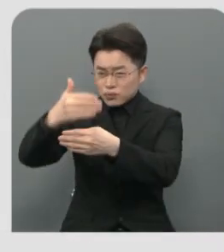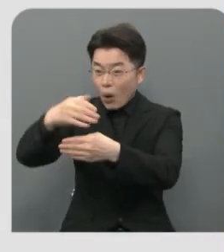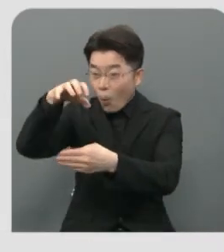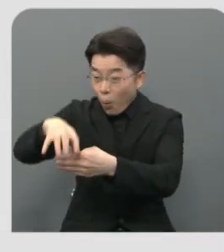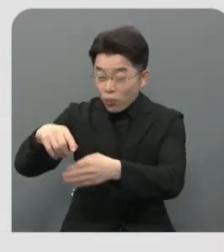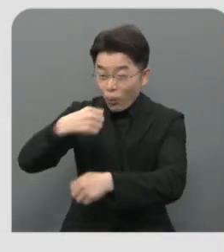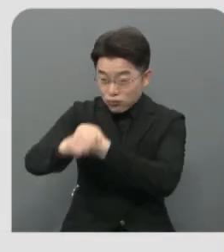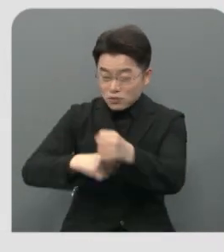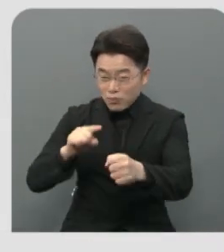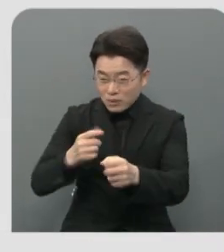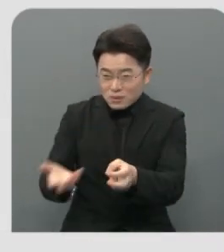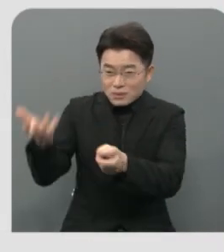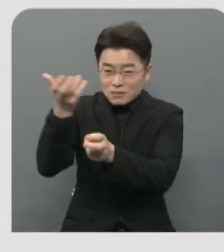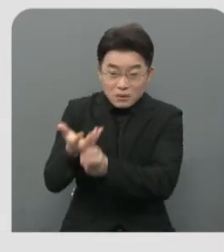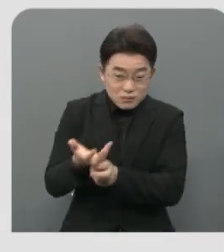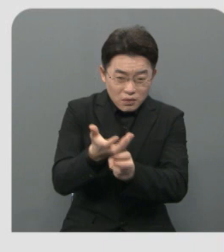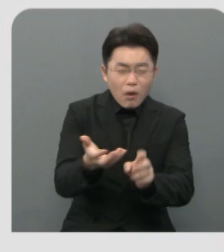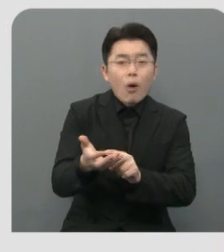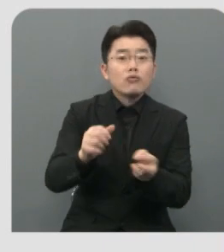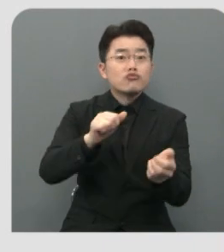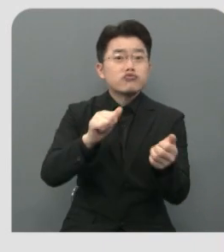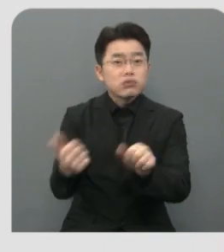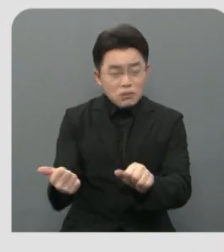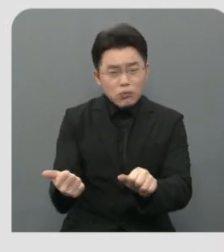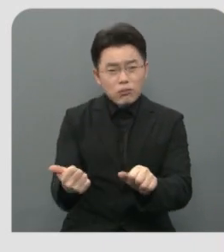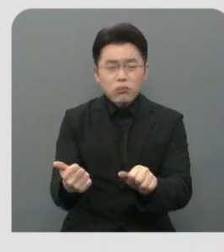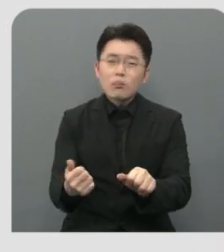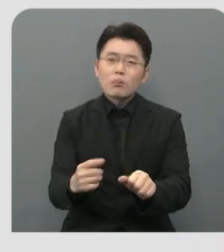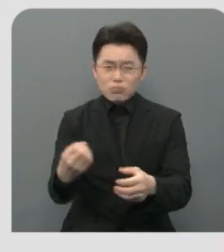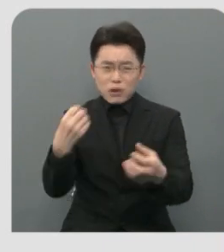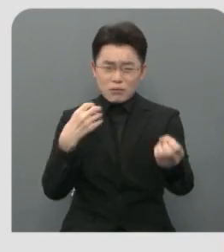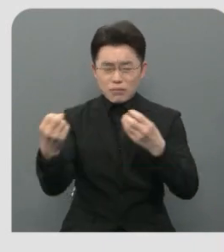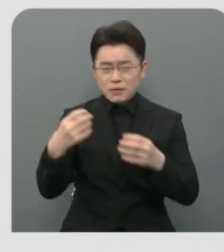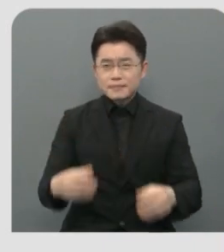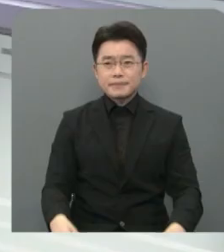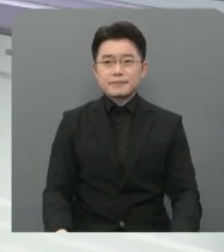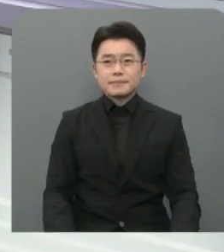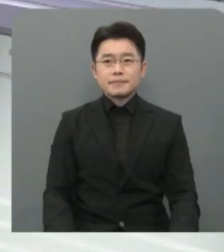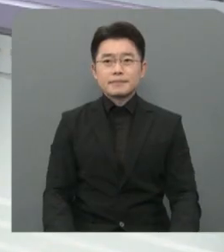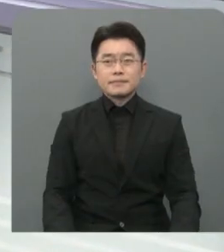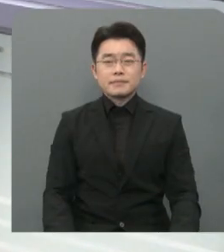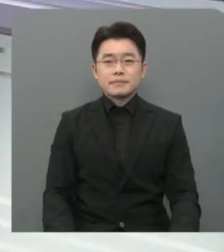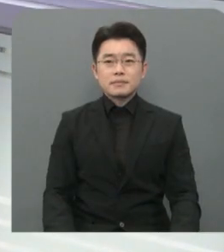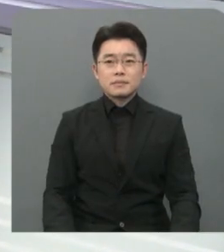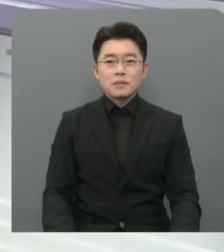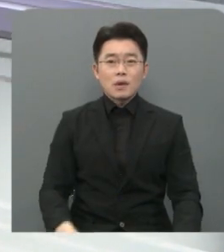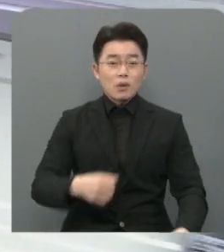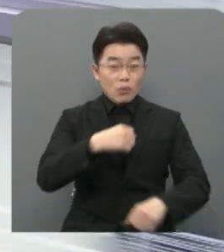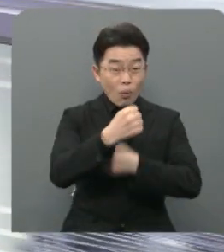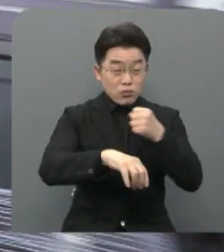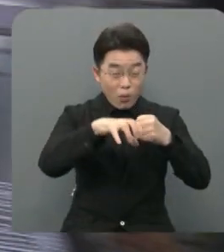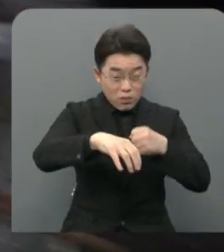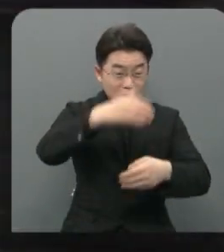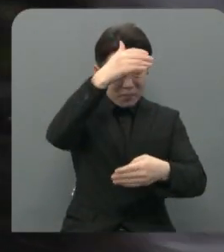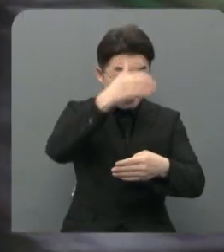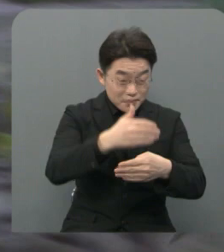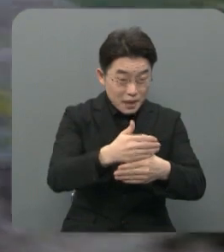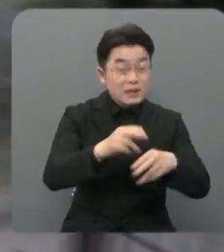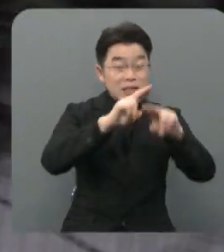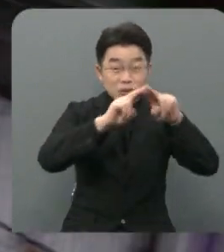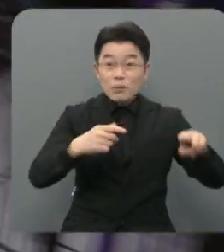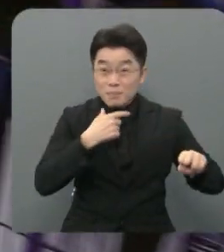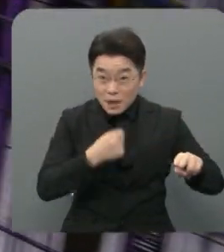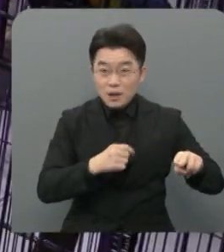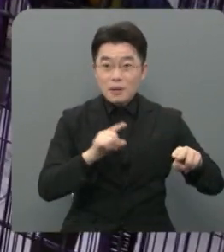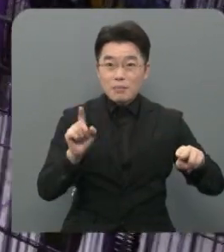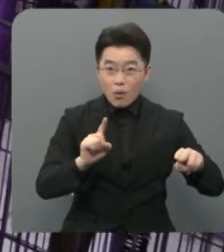동물들이 이동 과정에서 대부분 죽었다는 직원들의 증언도 나왔습니다. 동물원 문을 닫으려면 지자체에 신고하고